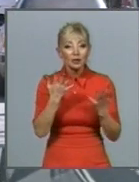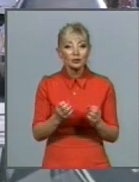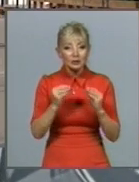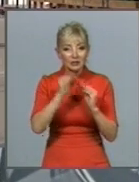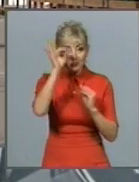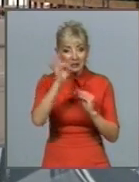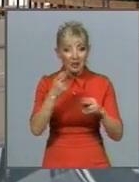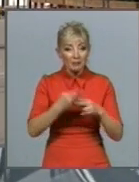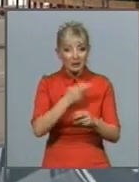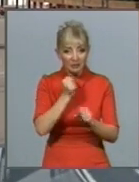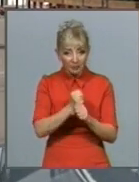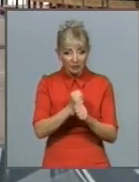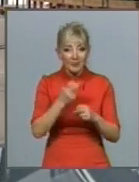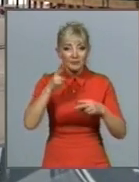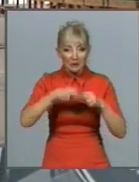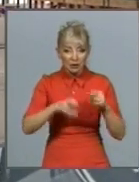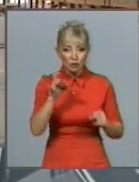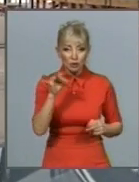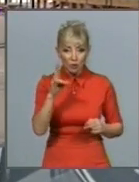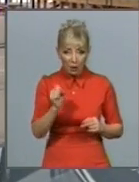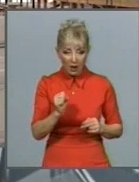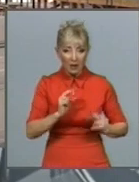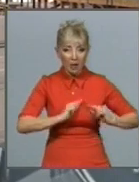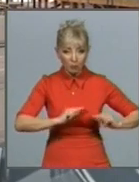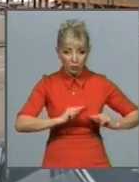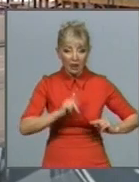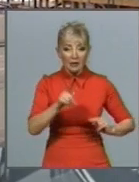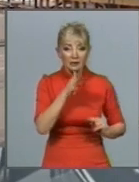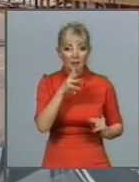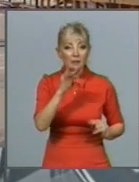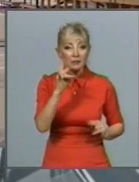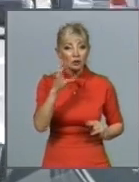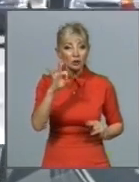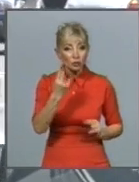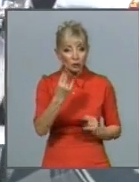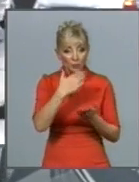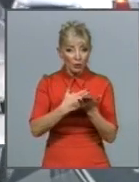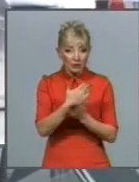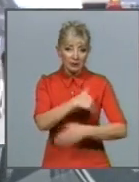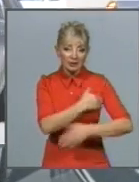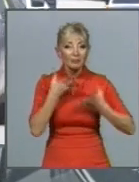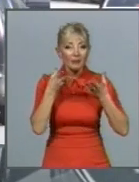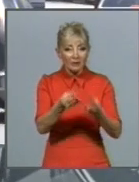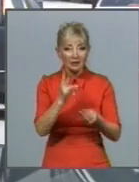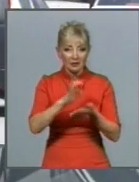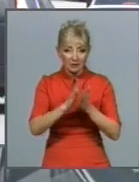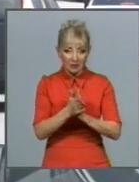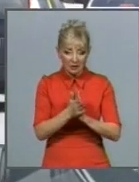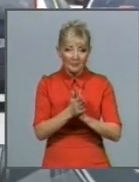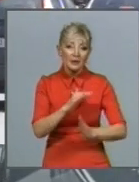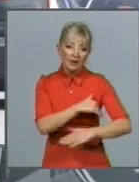10% безробітних – закінчення строку роботи. Тим часом у Мінсоцполітики хочуть вплинути на ситуацію, збираються